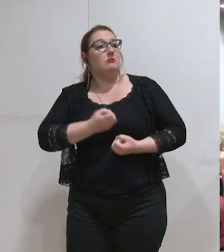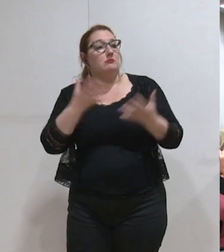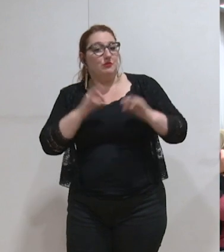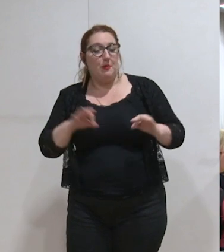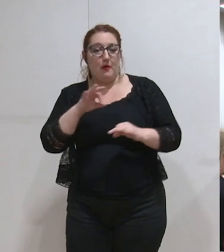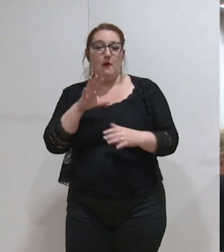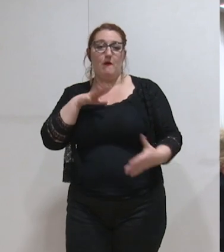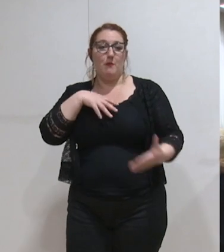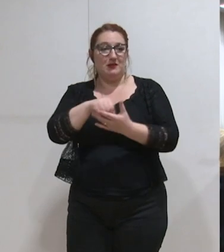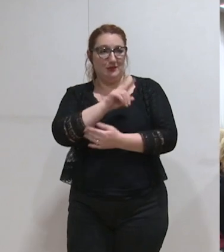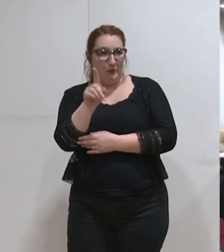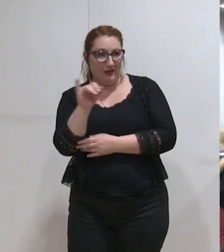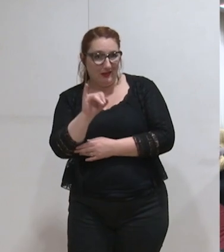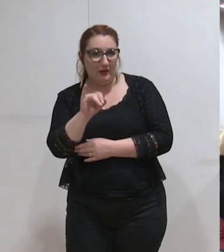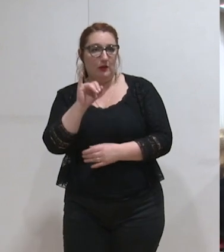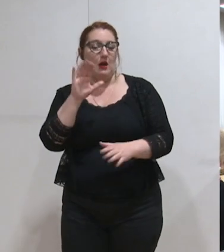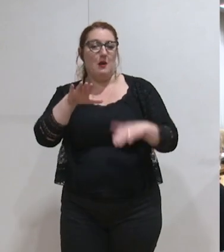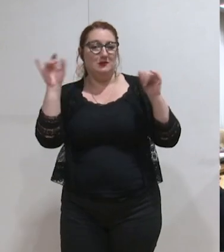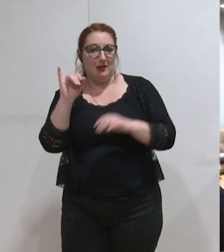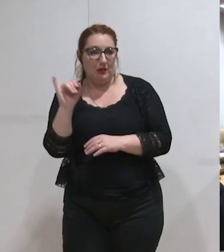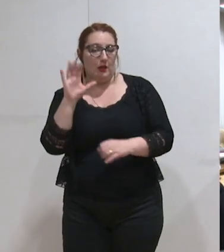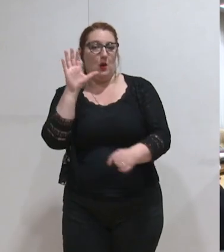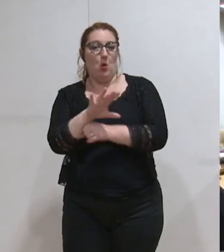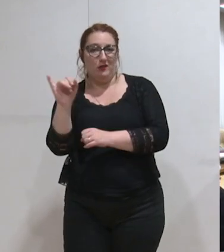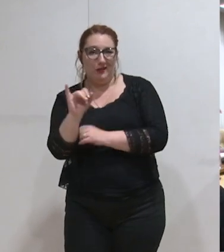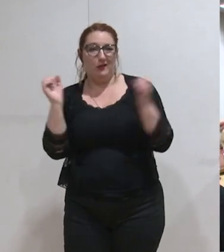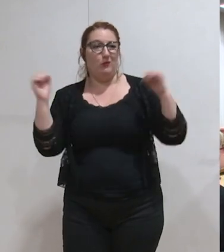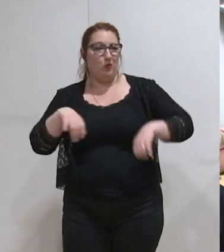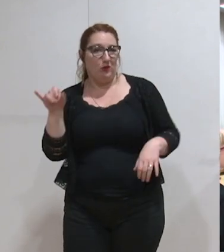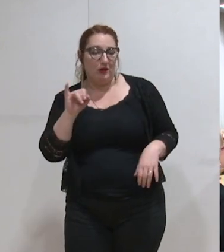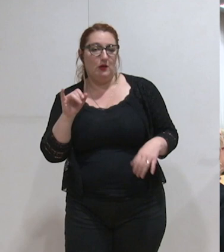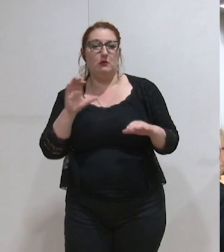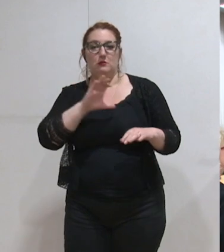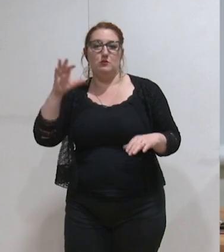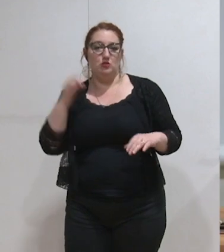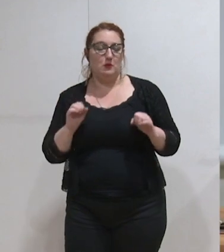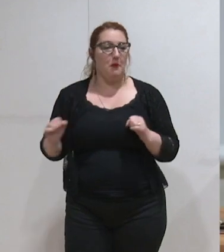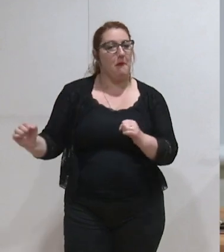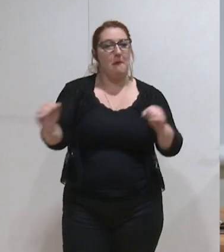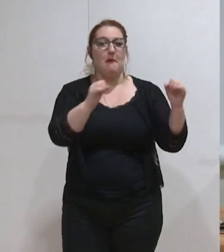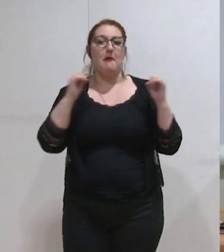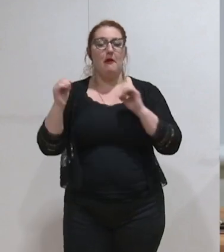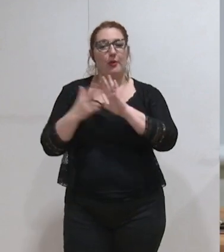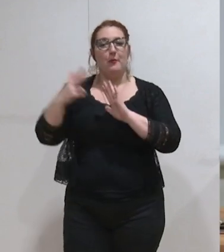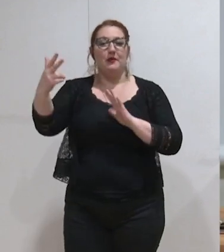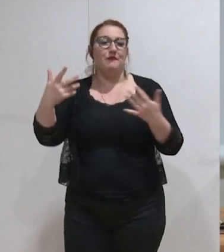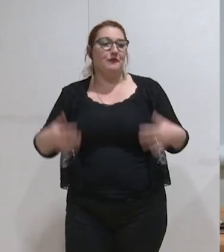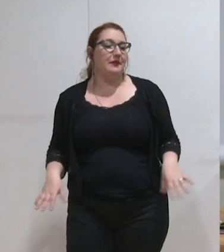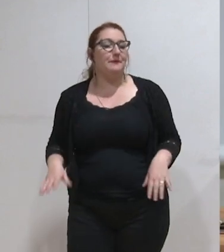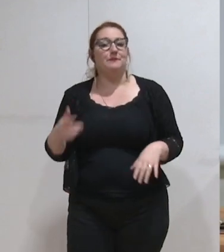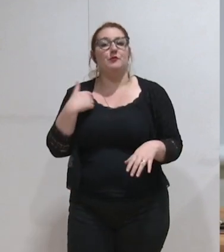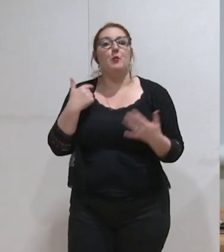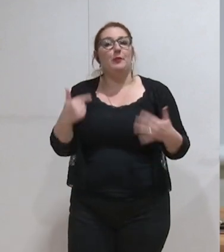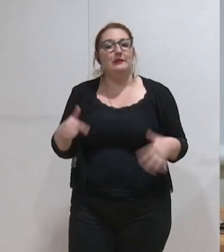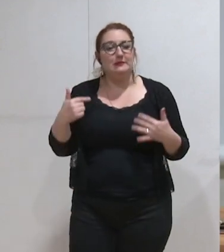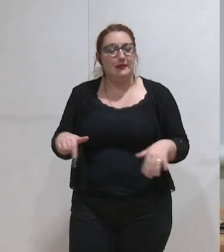qui vote contre qui vote pour unanimité délibération adoptée délibération numéro